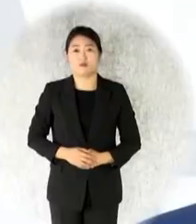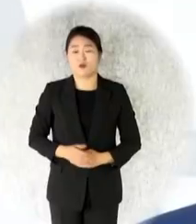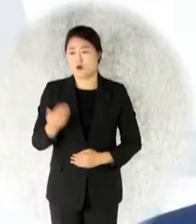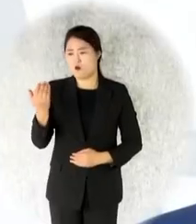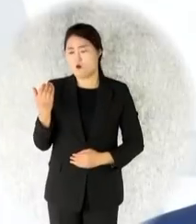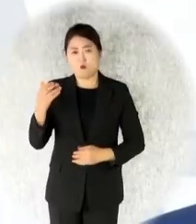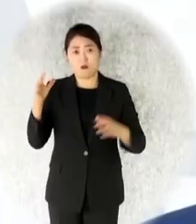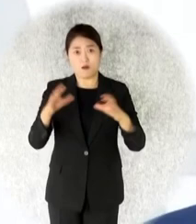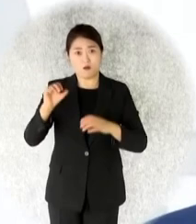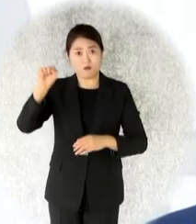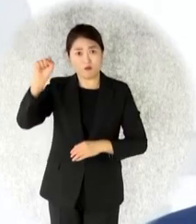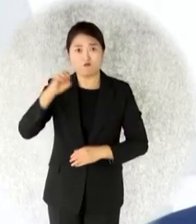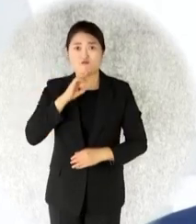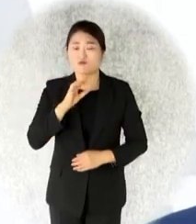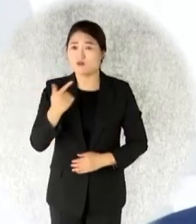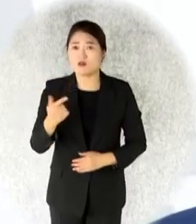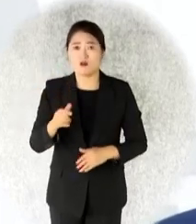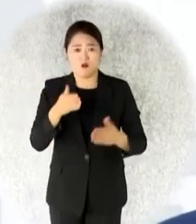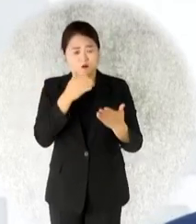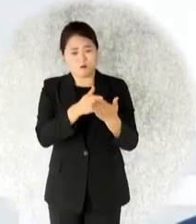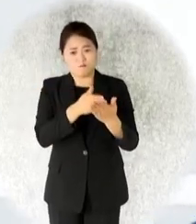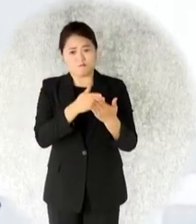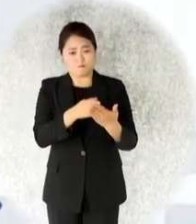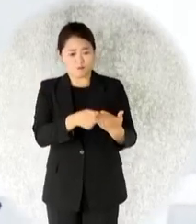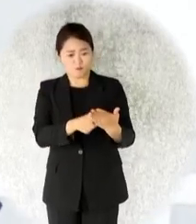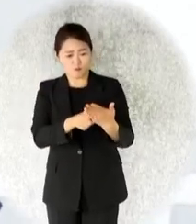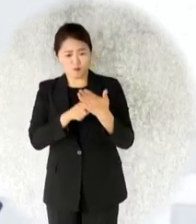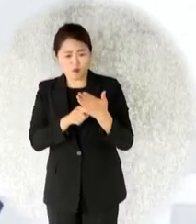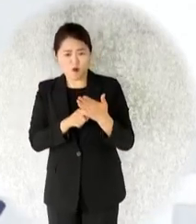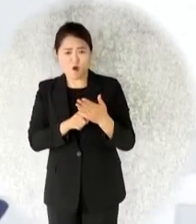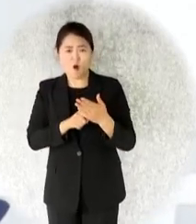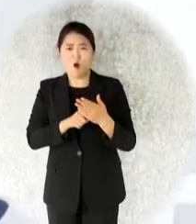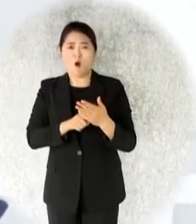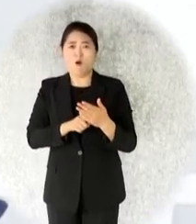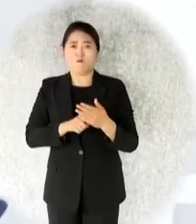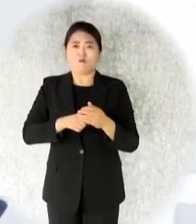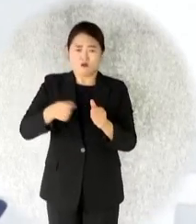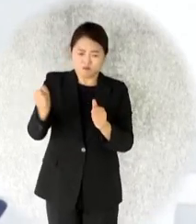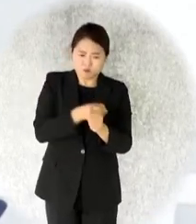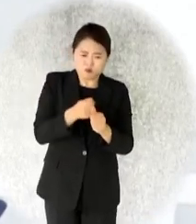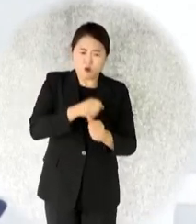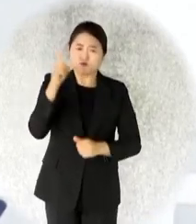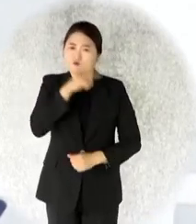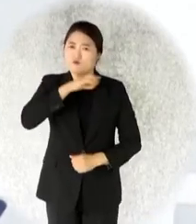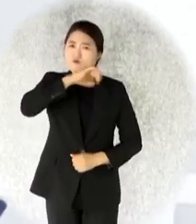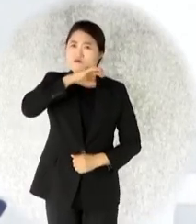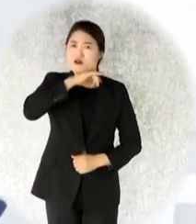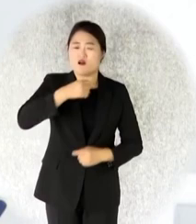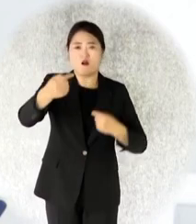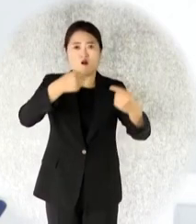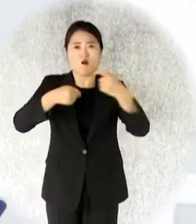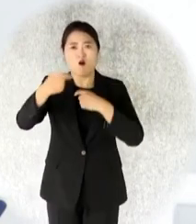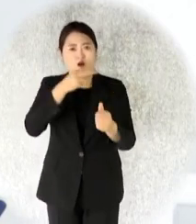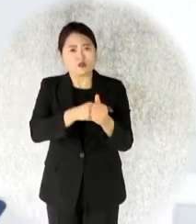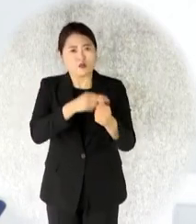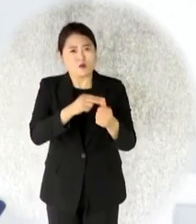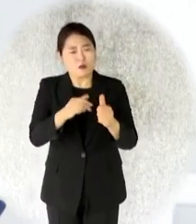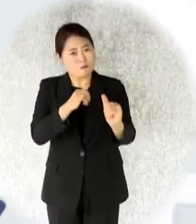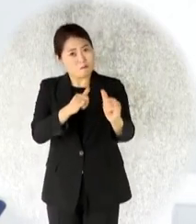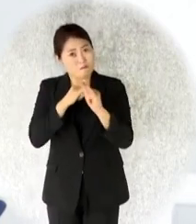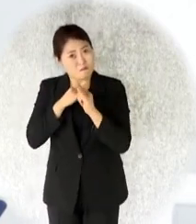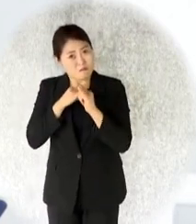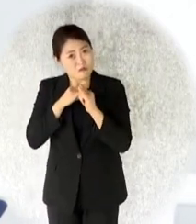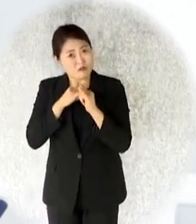지난 집회뿐 아니라 언론에 등장한 폭력적인 민원이 선생님을 죽게 만들었다는 건